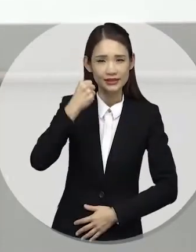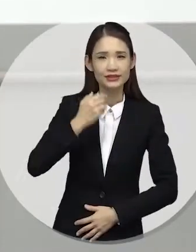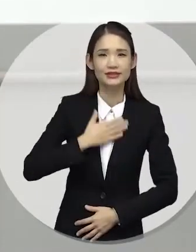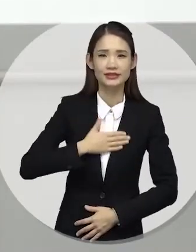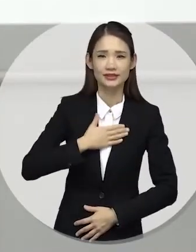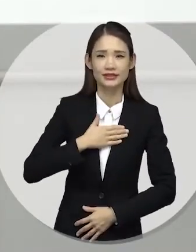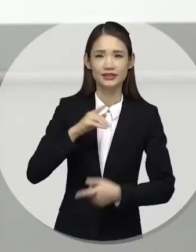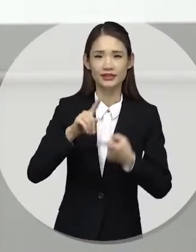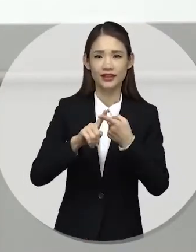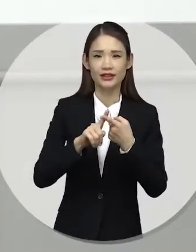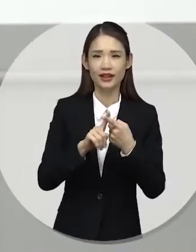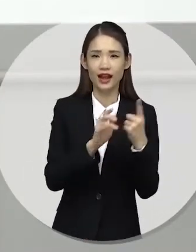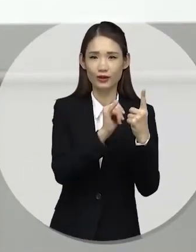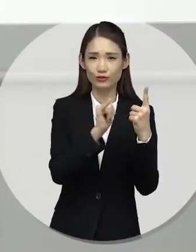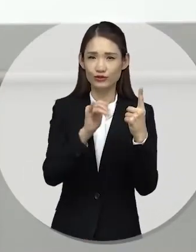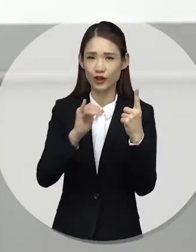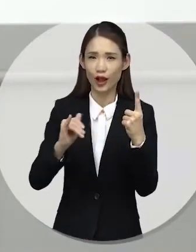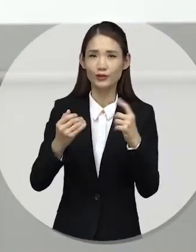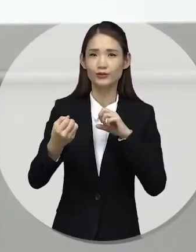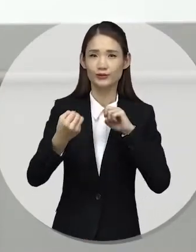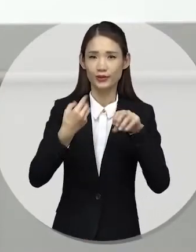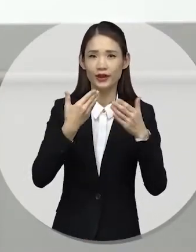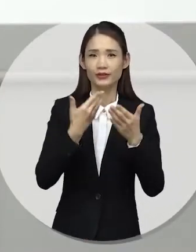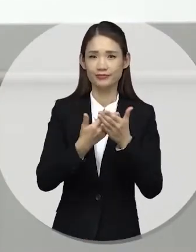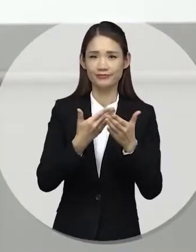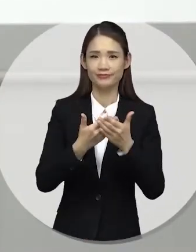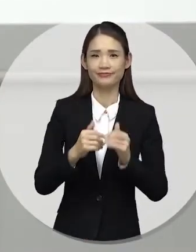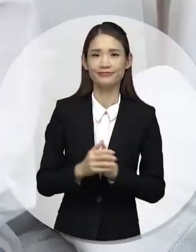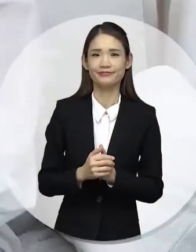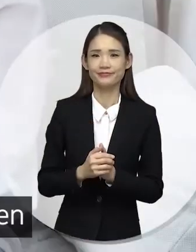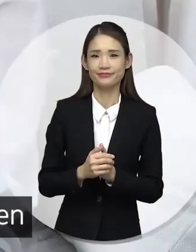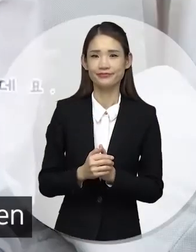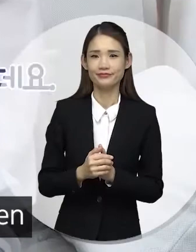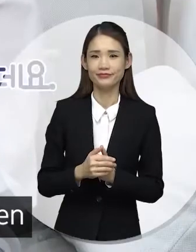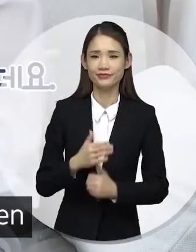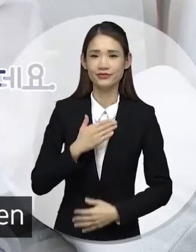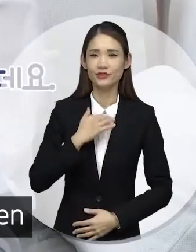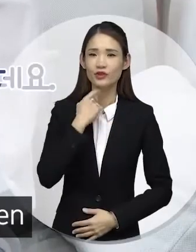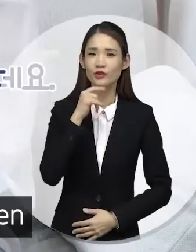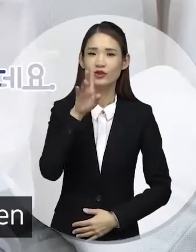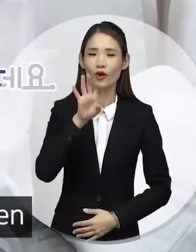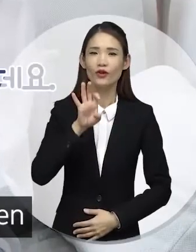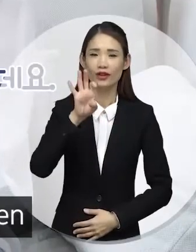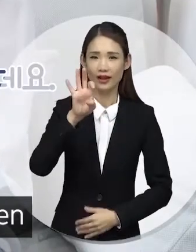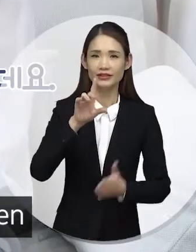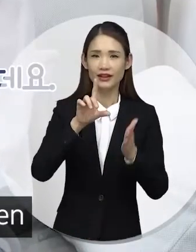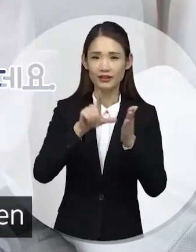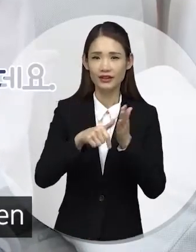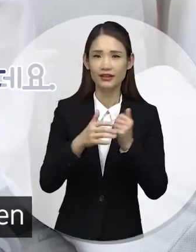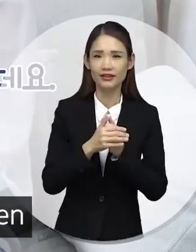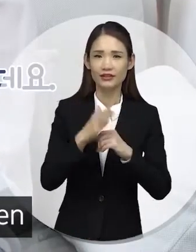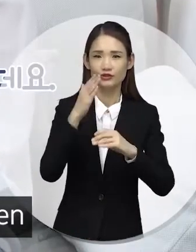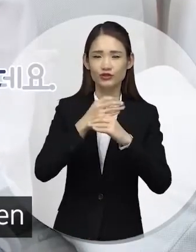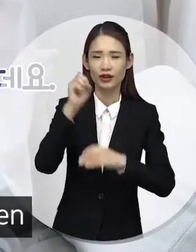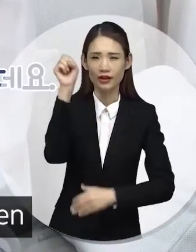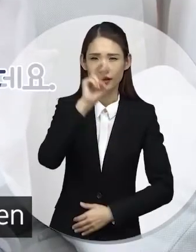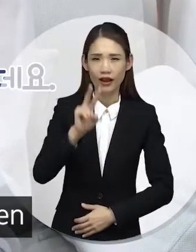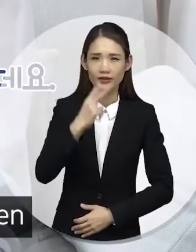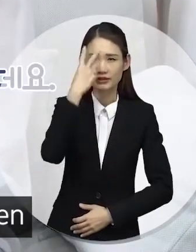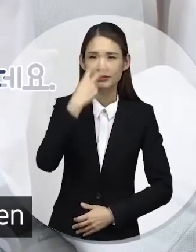어떤 건지 한 번씩 얘기를 해주시면 좋을 것 같습니다. 네, 저는 14살 때 이제